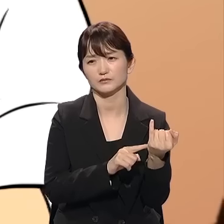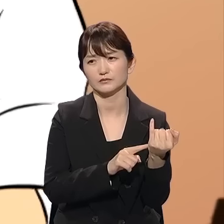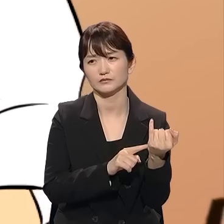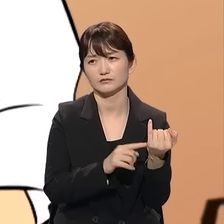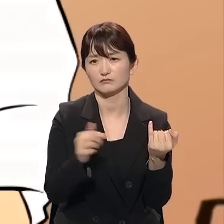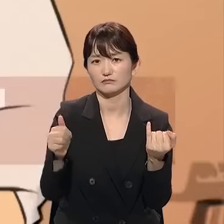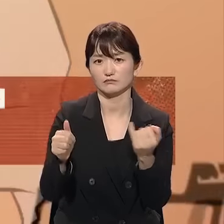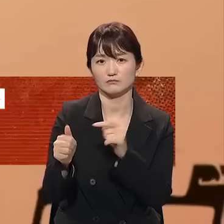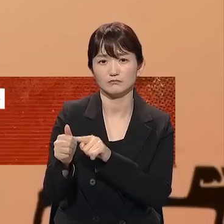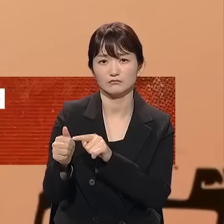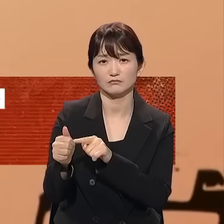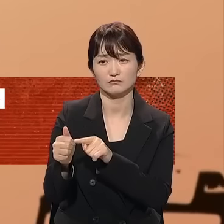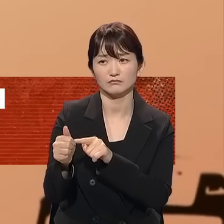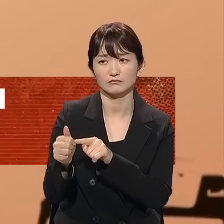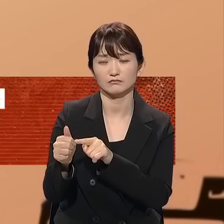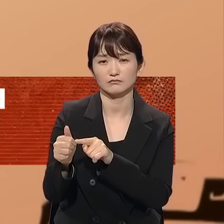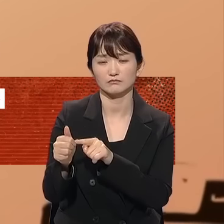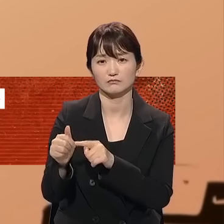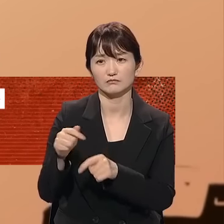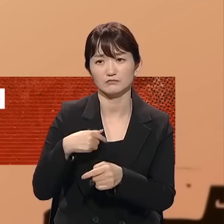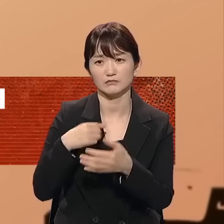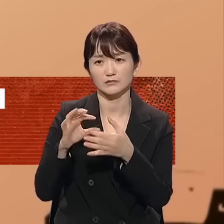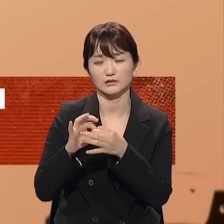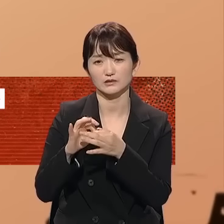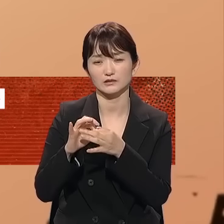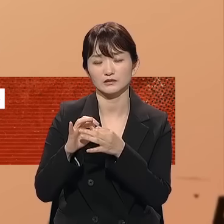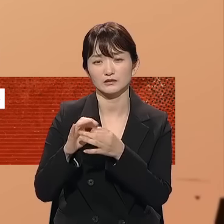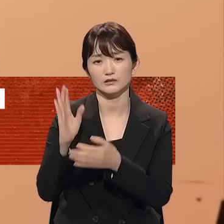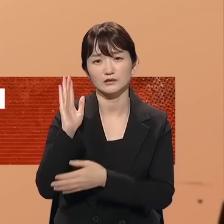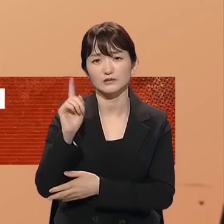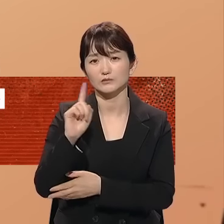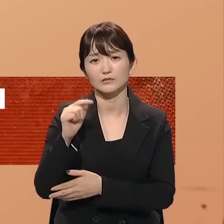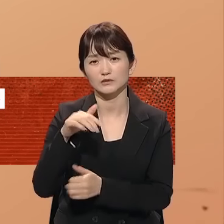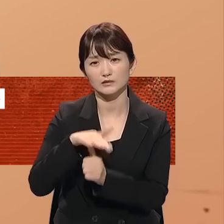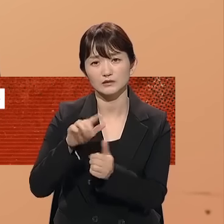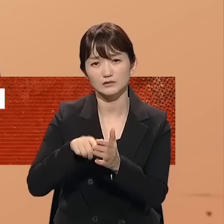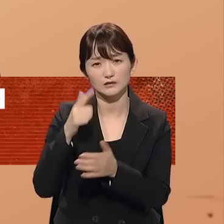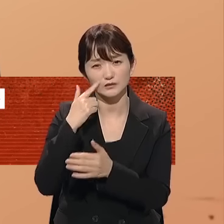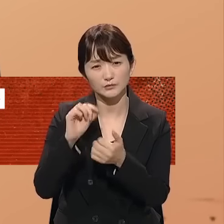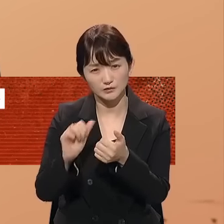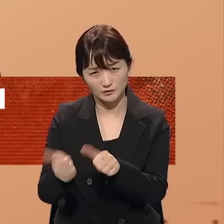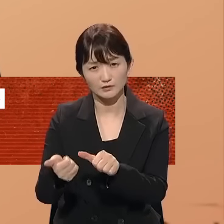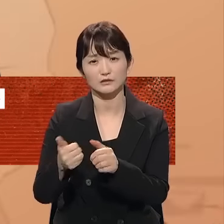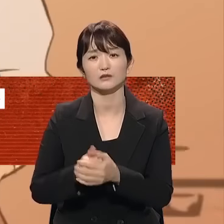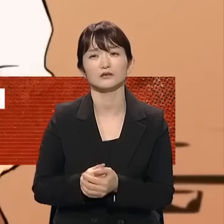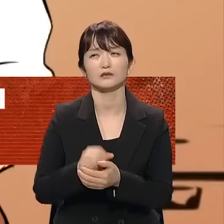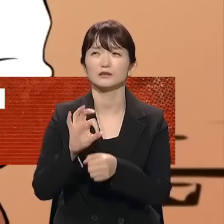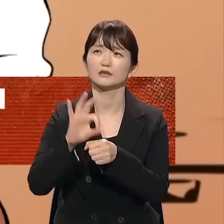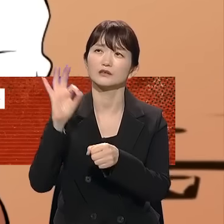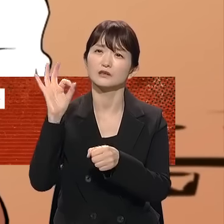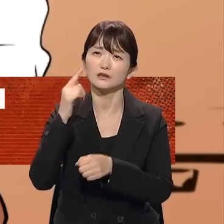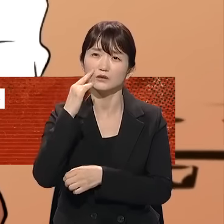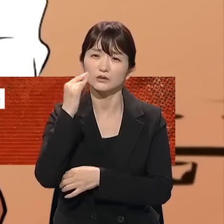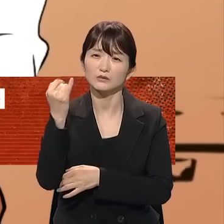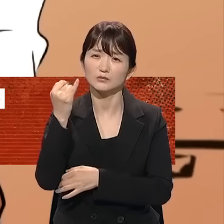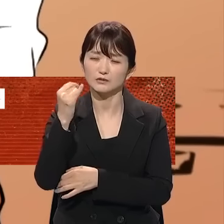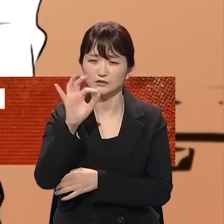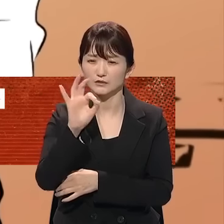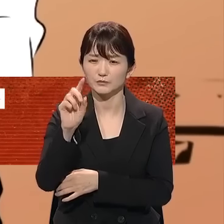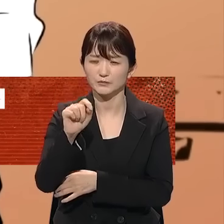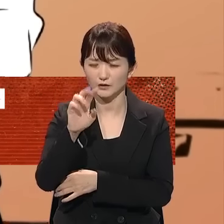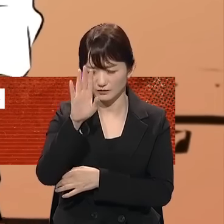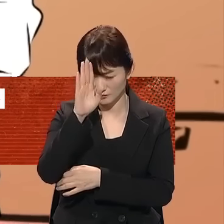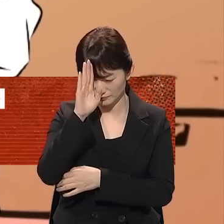근데이 남편이 자기와 관련된 얘기를 얘기를 한게 뭐냐면 어렸을 때 아버지가 돌아가시고 한 10여년 전부터 어머니가 암투병을